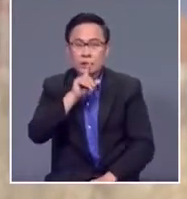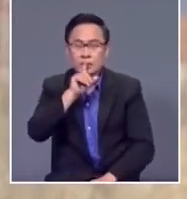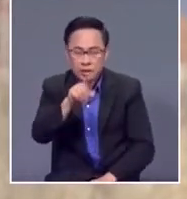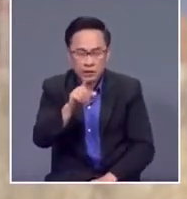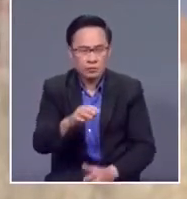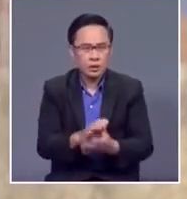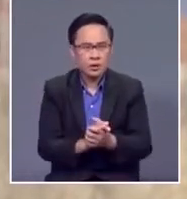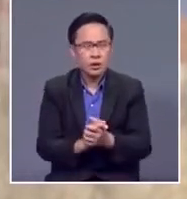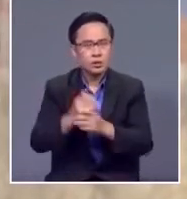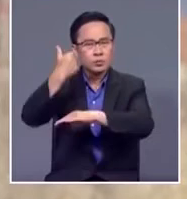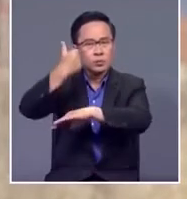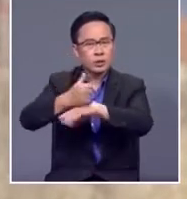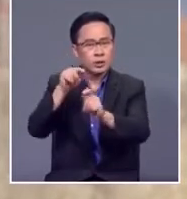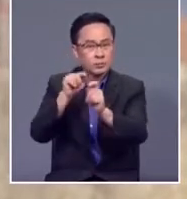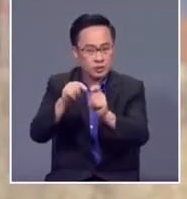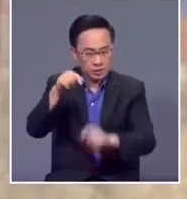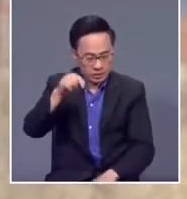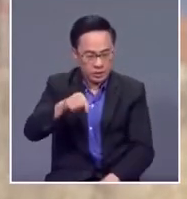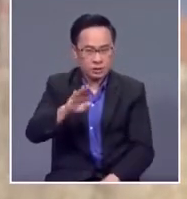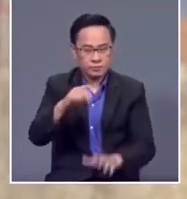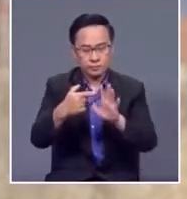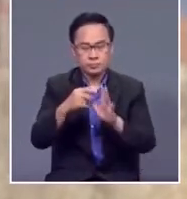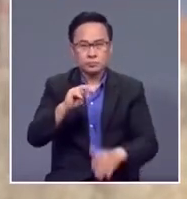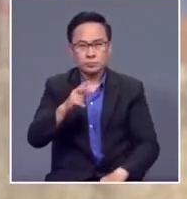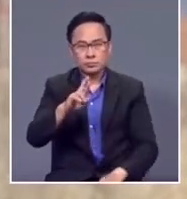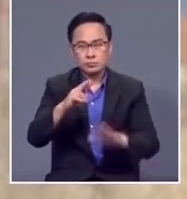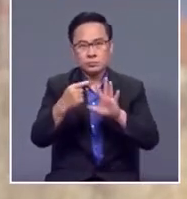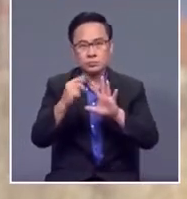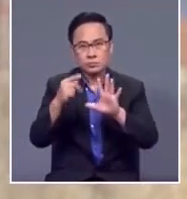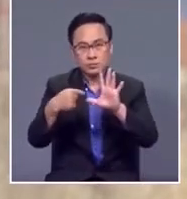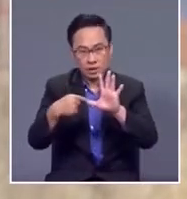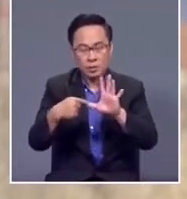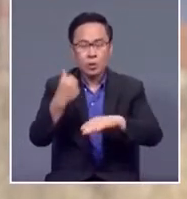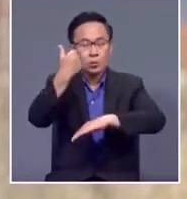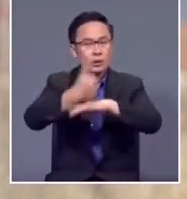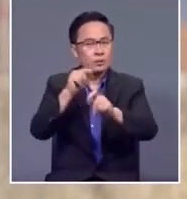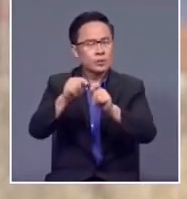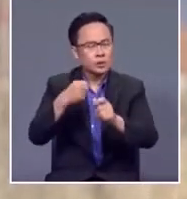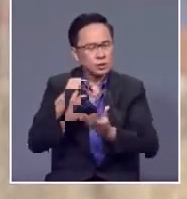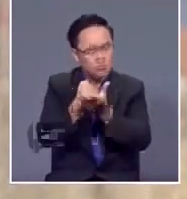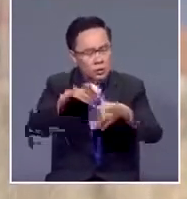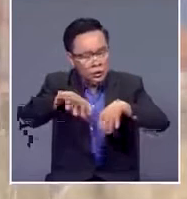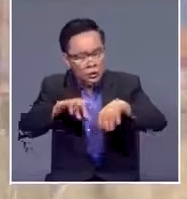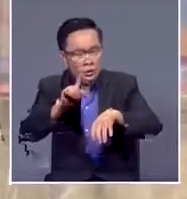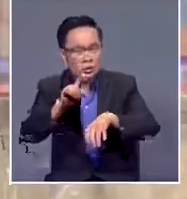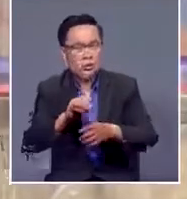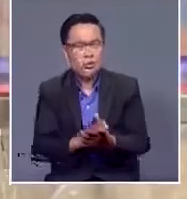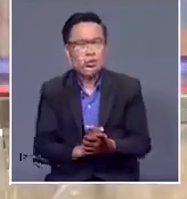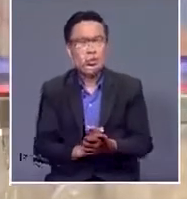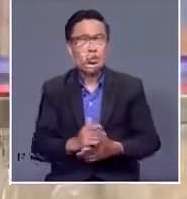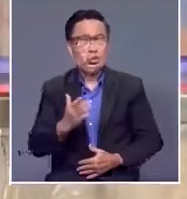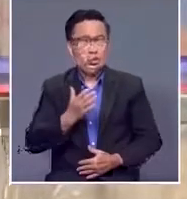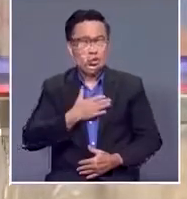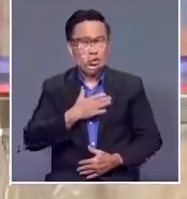ท่านนายอำเภอนะคะว่าในส่วนของฝ่ายปกครองนี่มีส่วนร่วมในการบริหารจัดการตรงนี้ยังไงบ้างคะ ก ครับในส่วนของฝ่ายปกครองเนี่ยก็